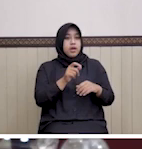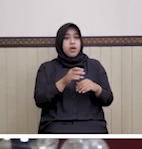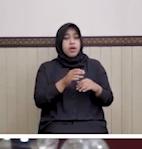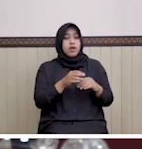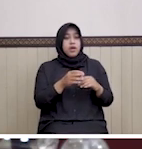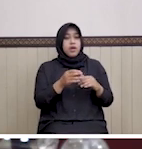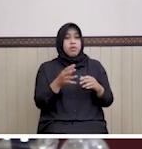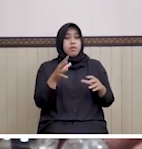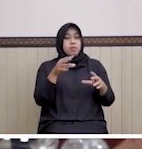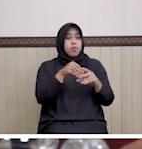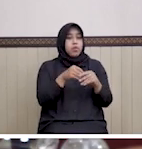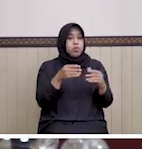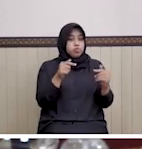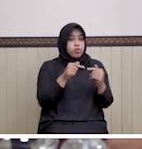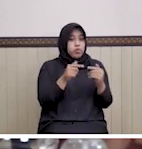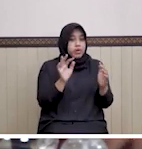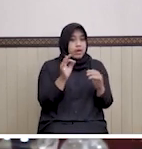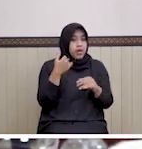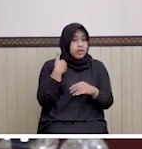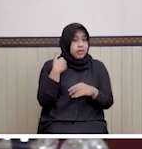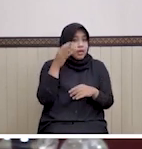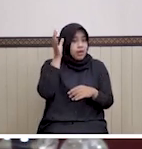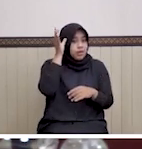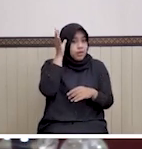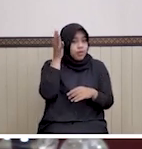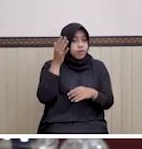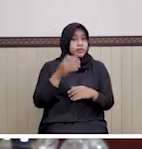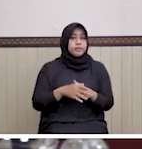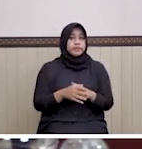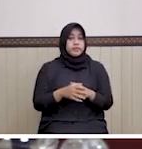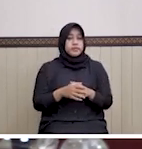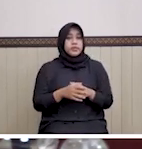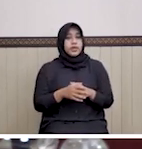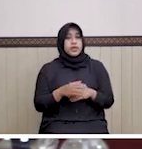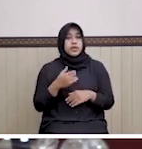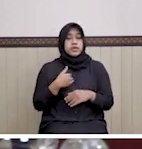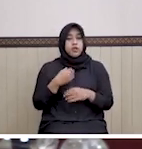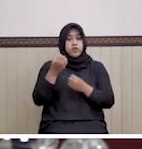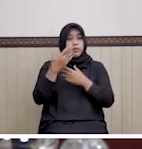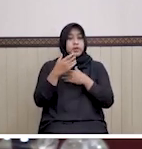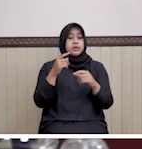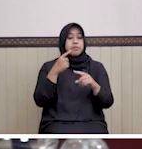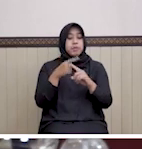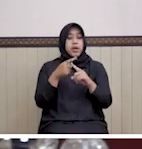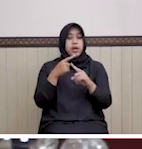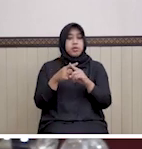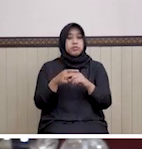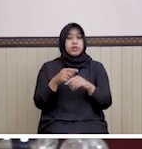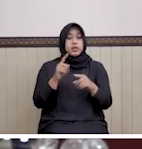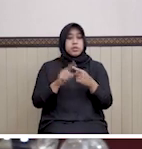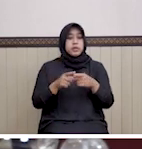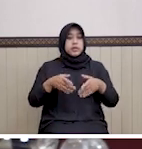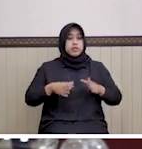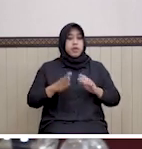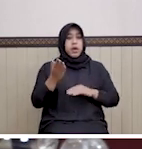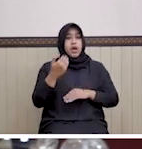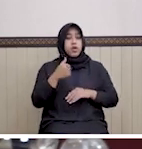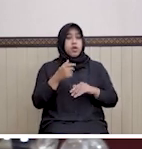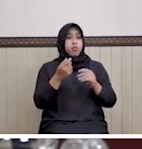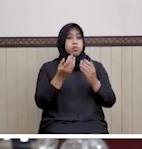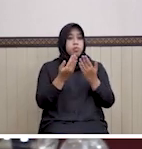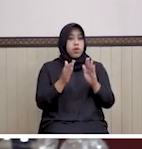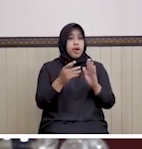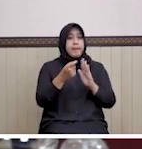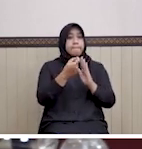memainkannya Nah itulah yang justru saya tekan kan berkali-kali dengan teman-teman sikap segera membuat